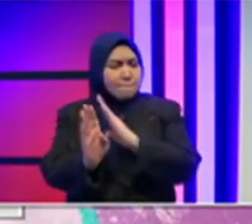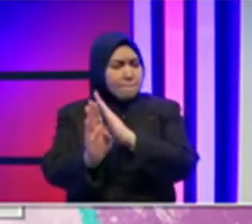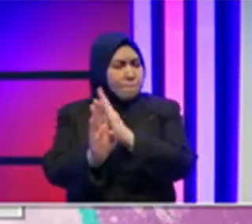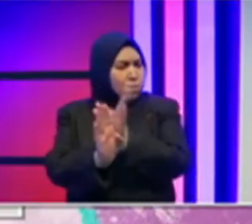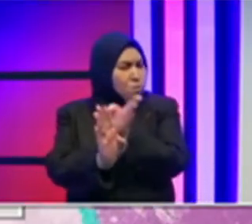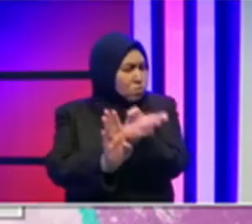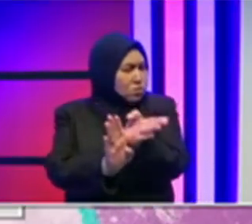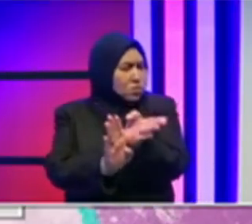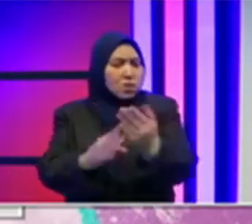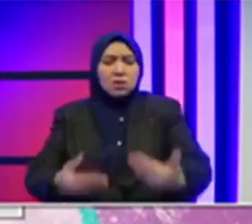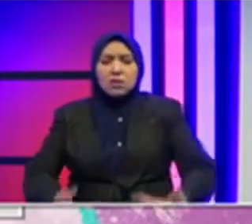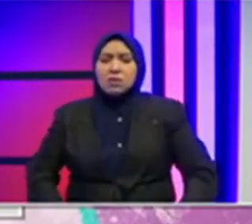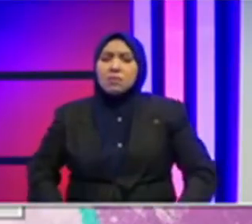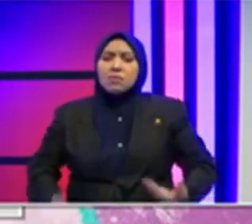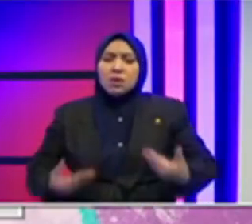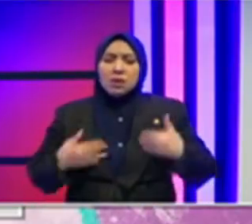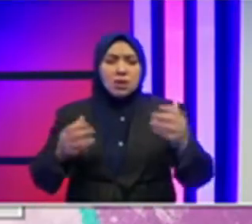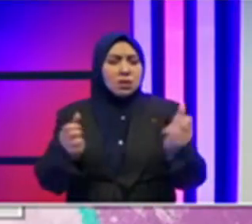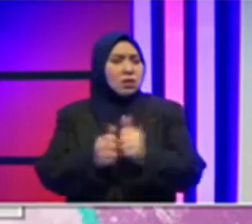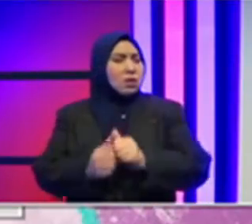ليضل عن